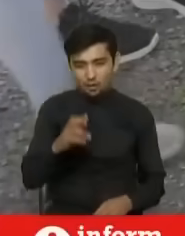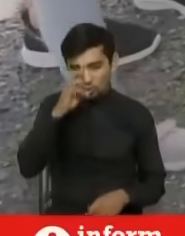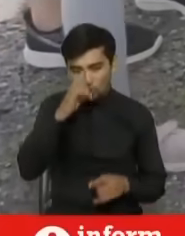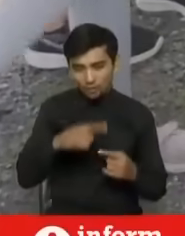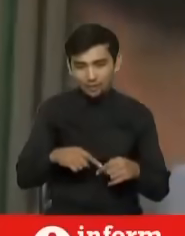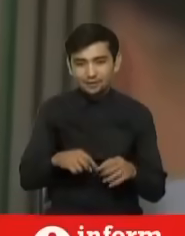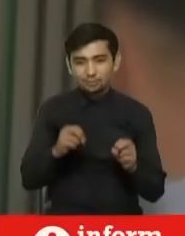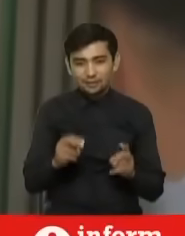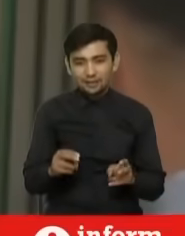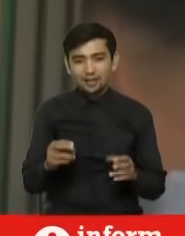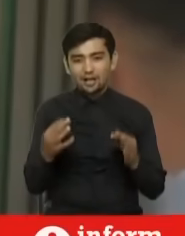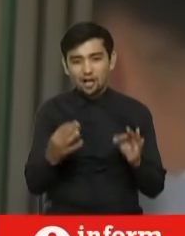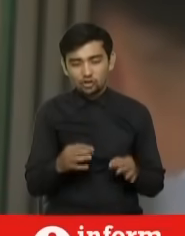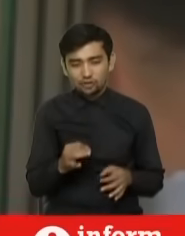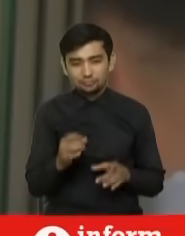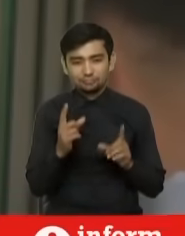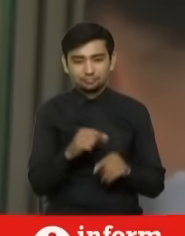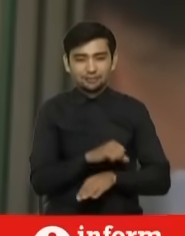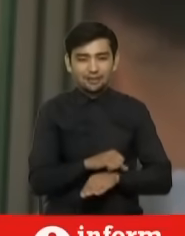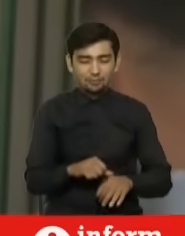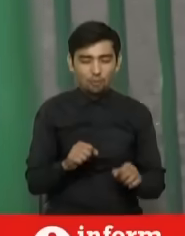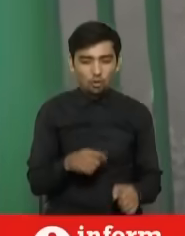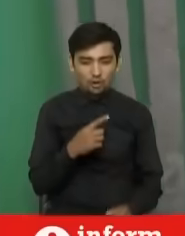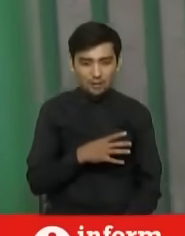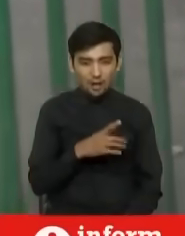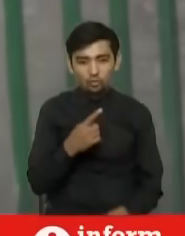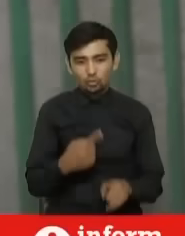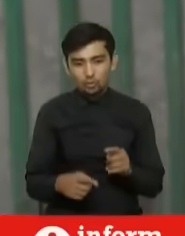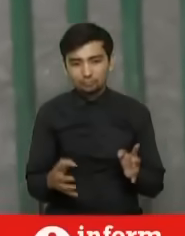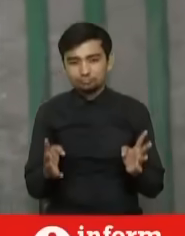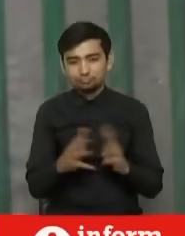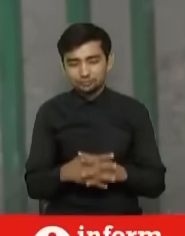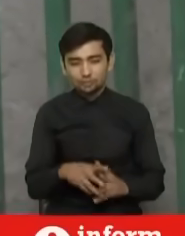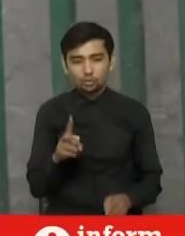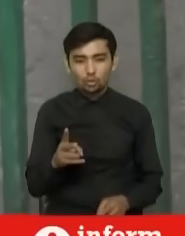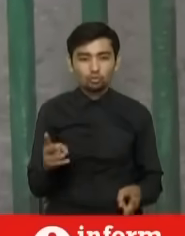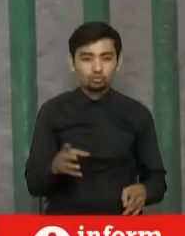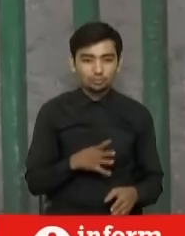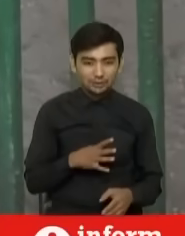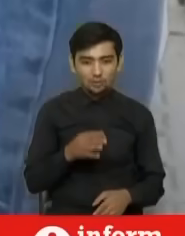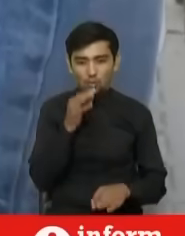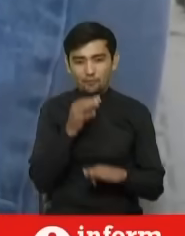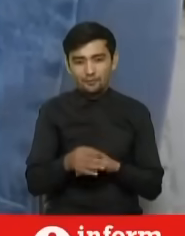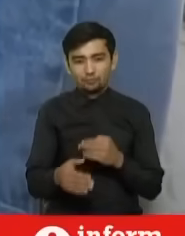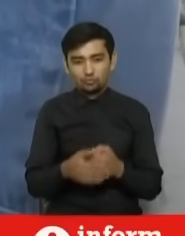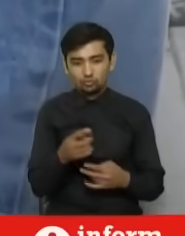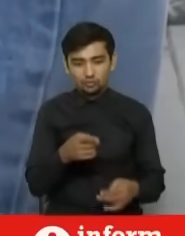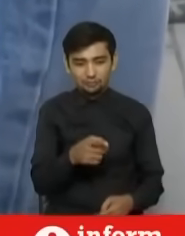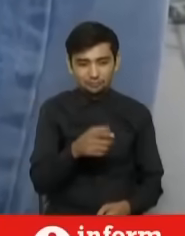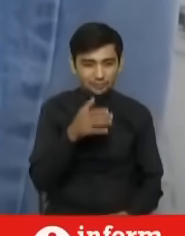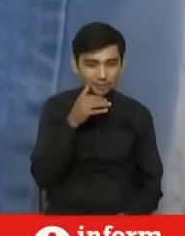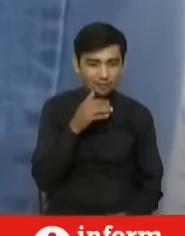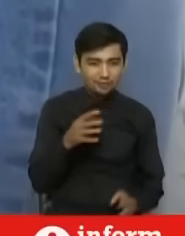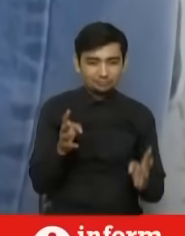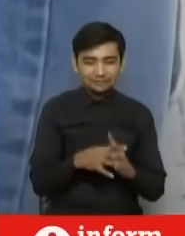арнайы рұқсатымен ғана шекара асуы керек. Оған қоса тазыны басқа тұқымдармен араластырғандар жауапқа тартылғанын қалайды. Бұл асыл тұқымды құмайлардың